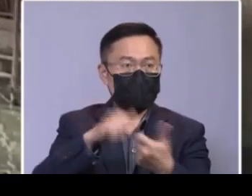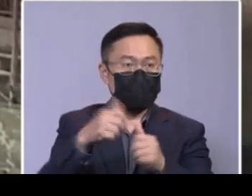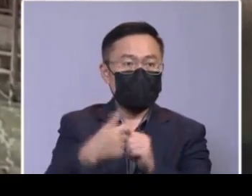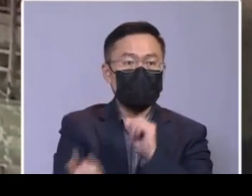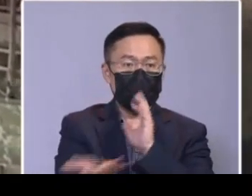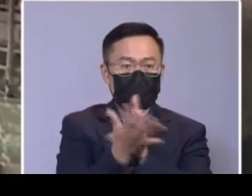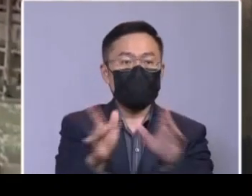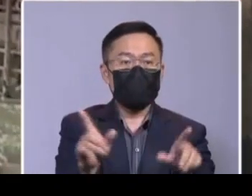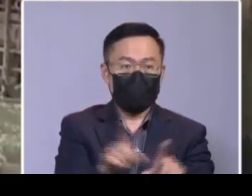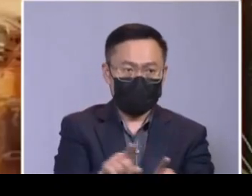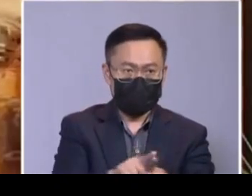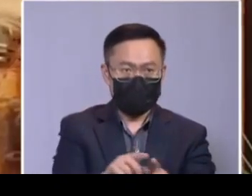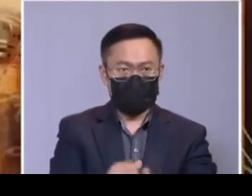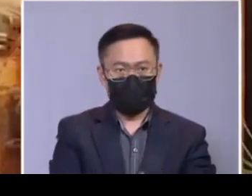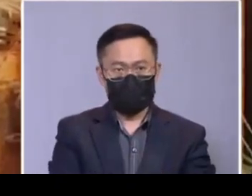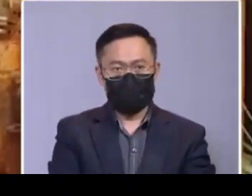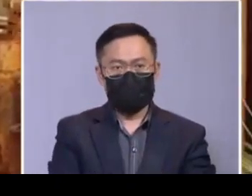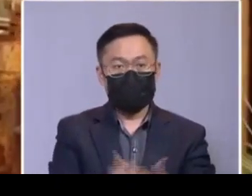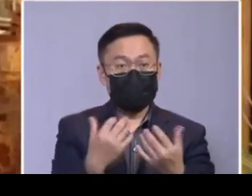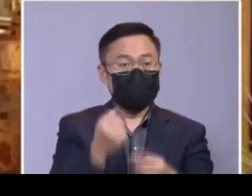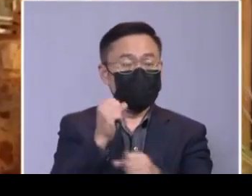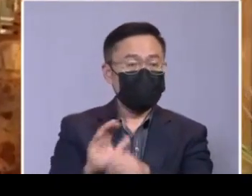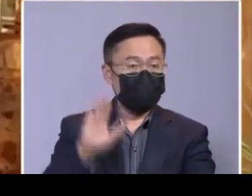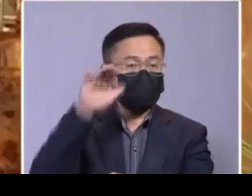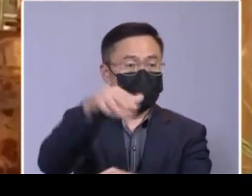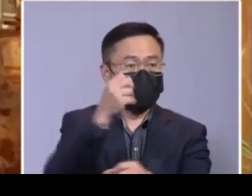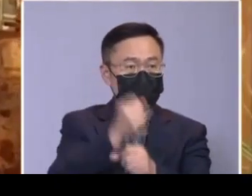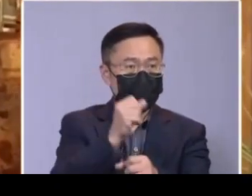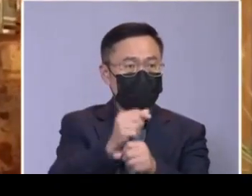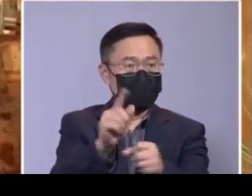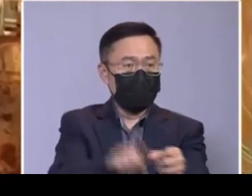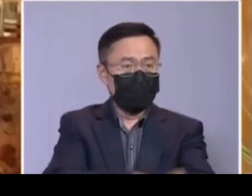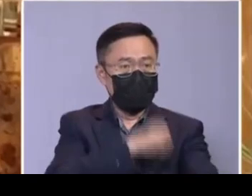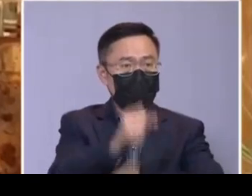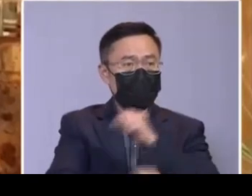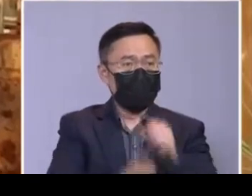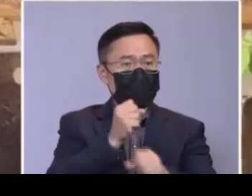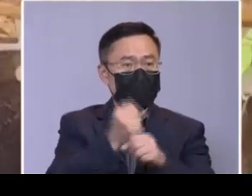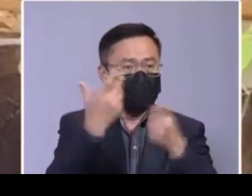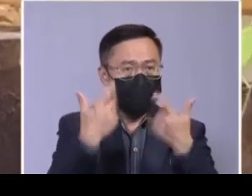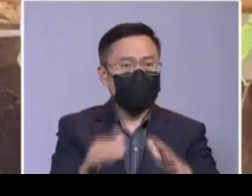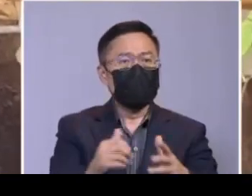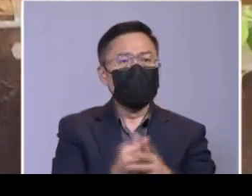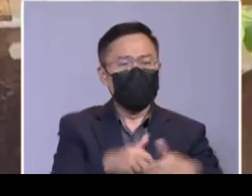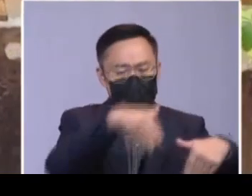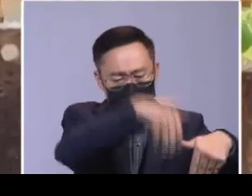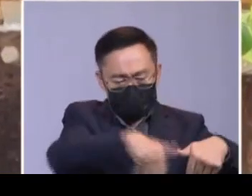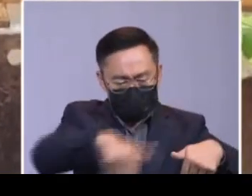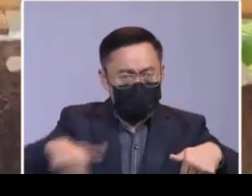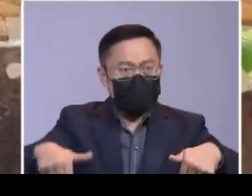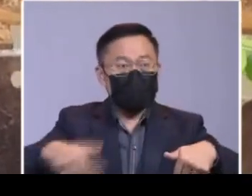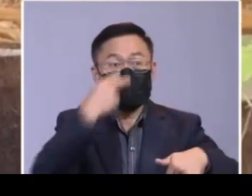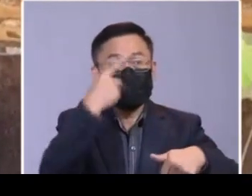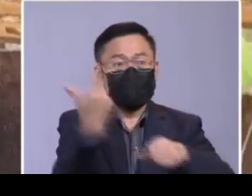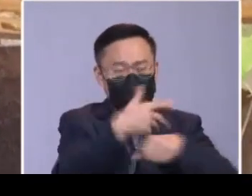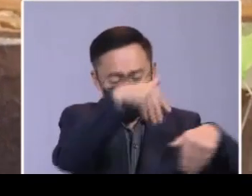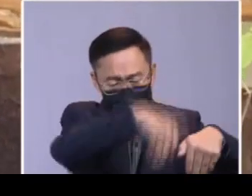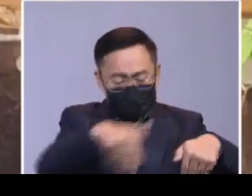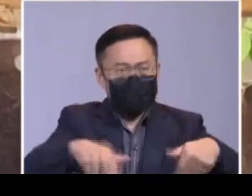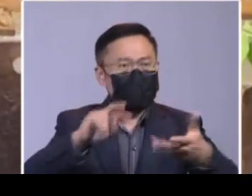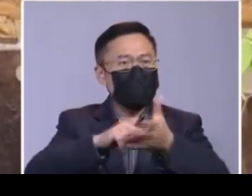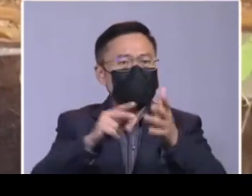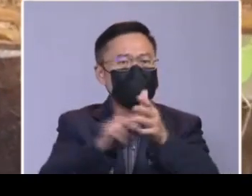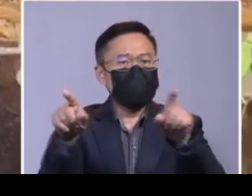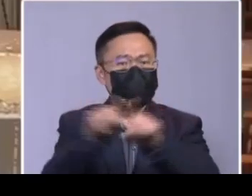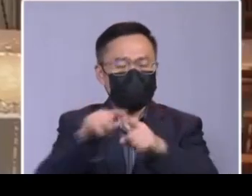เจ้าของซ่อมมอเตอร์ไซค์เขาบอกเอาไว้สร้างมาตั้งนานแล้วมันก็ไม่เสร็จสักทีมันก็เลยกลายเป็นที่ดักน้ำเอาไว้มีแผ่นเหล็กปักอยู่ในคลองเหมือนเป็น